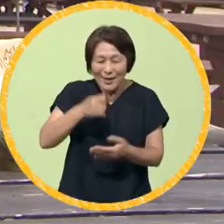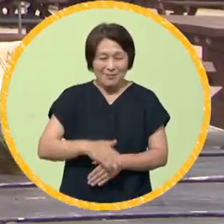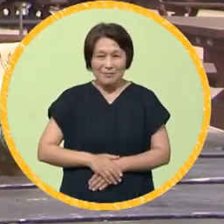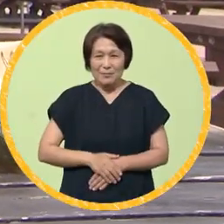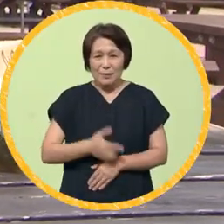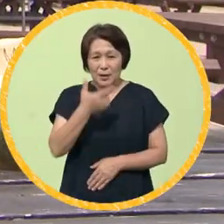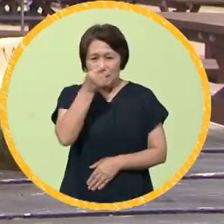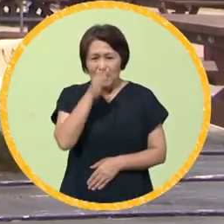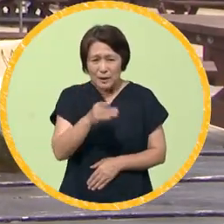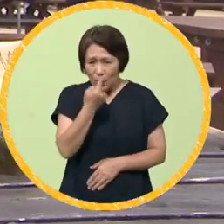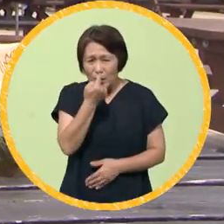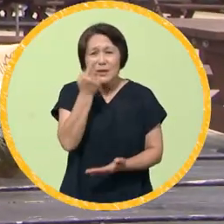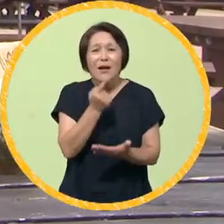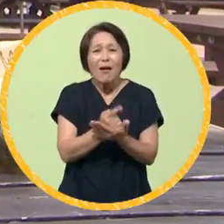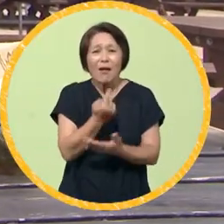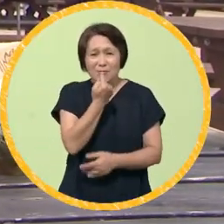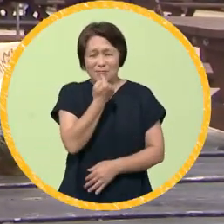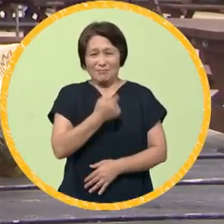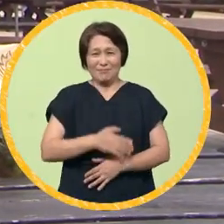大丈夫です。